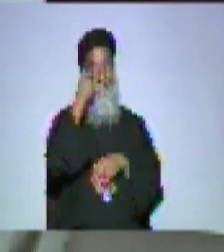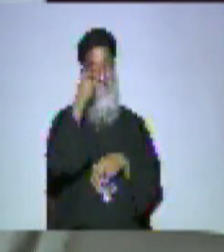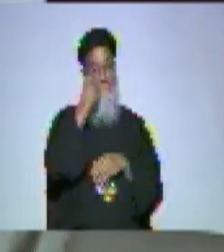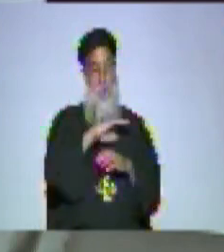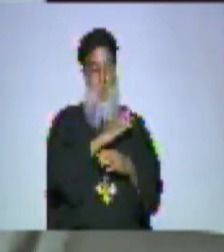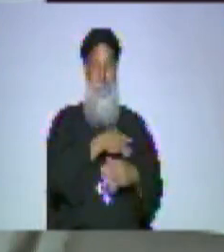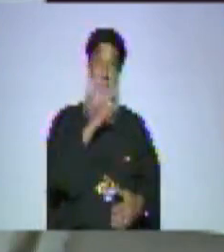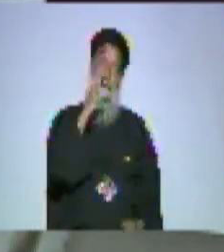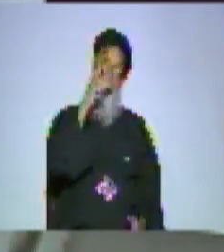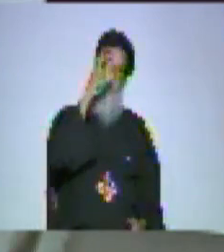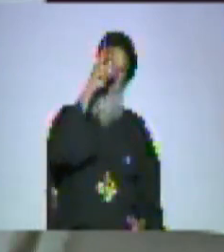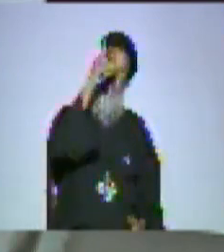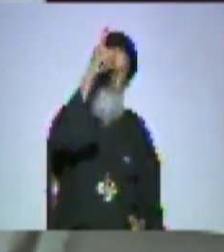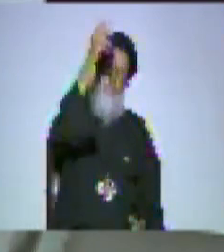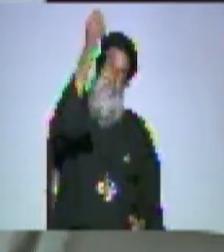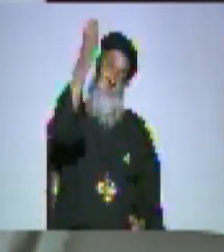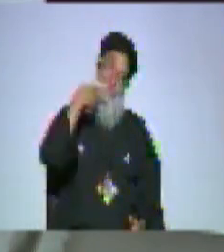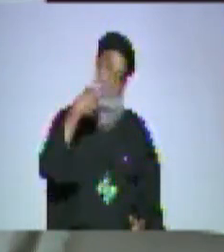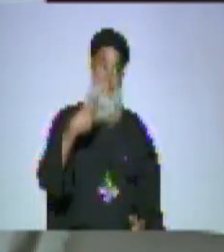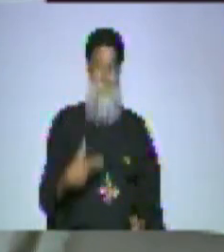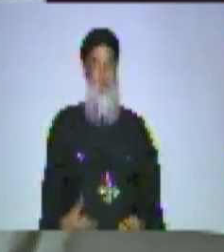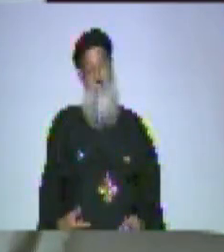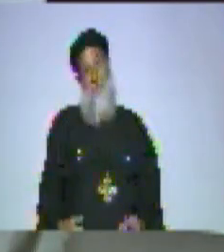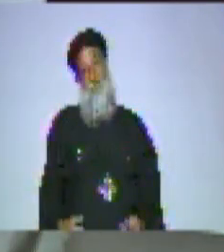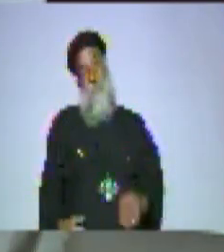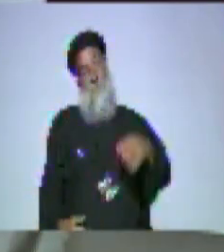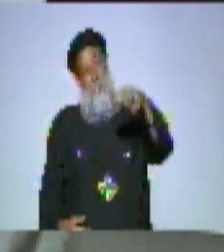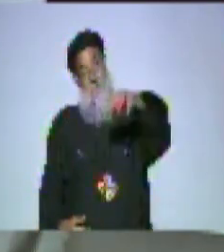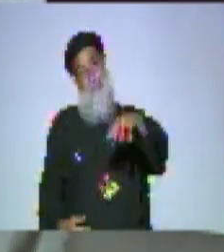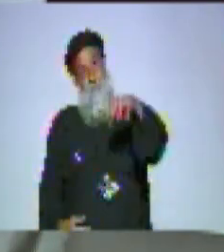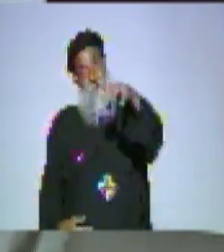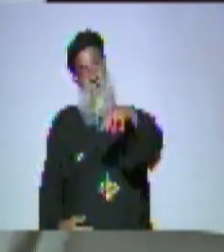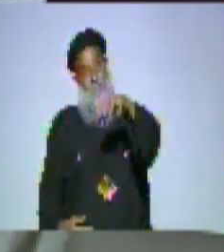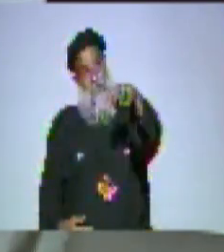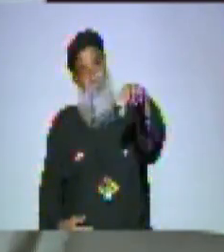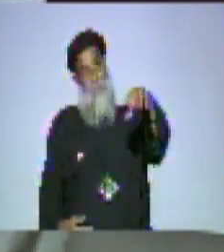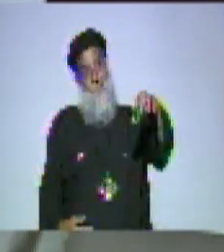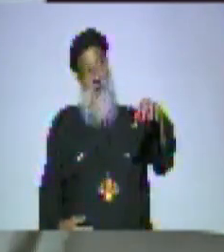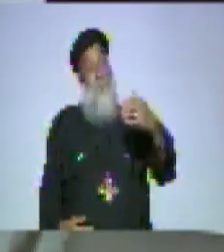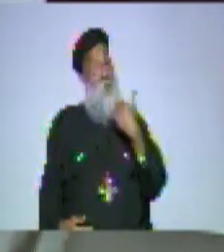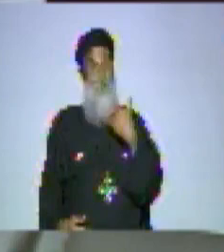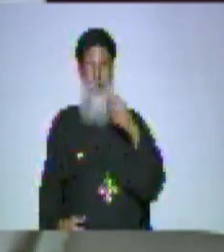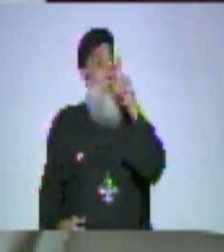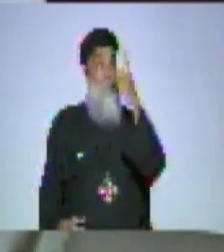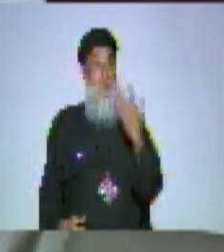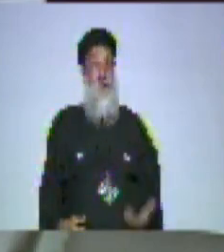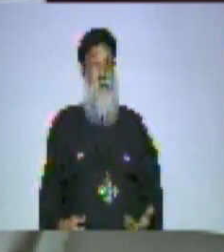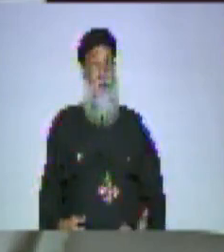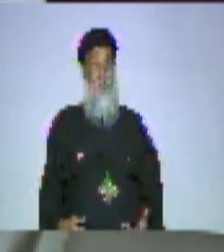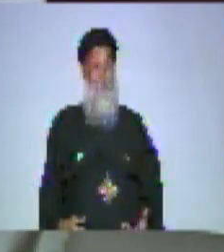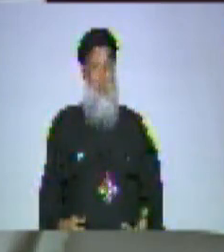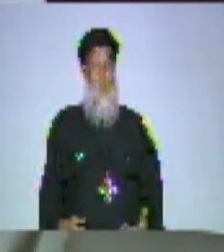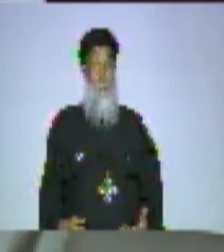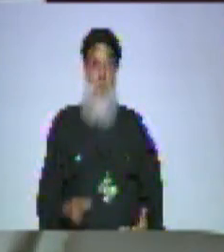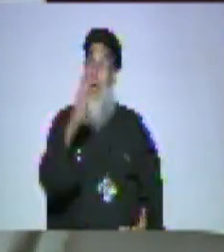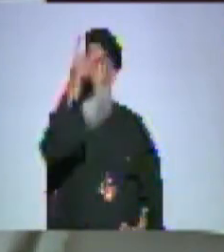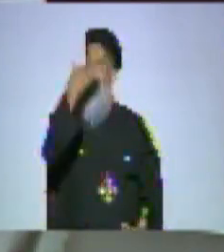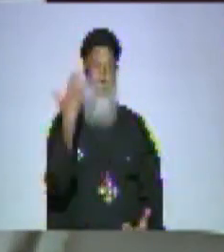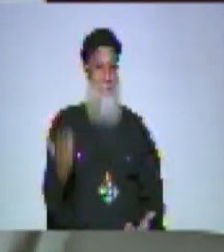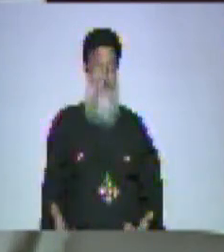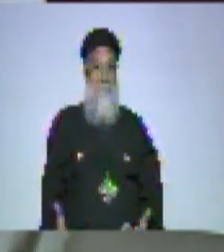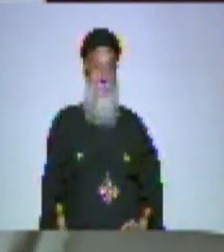بربنا يعني وحتى البلاد اللي فيها الحاد وفيها انكار لوجود